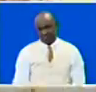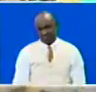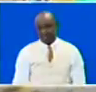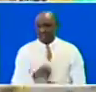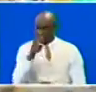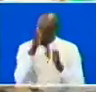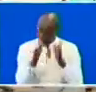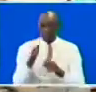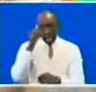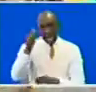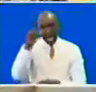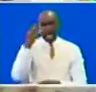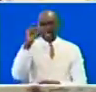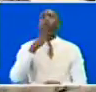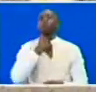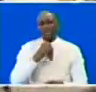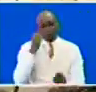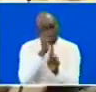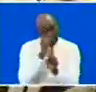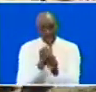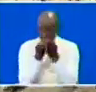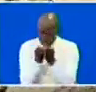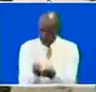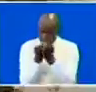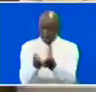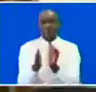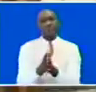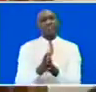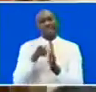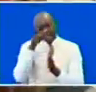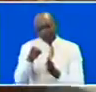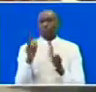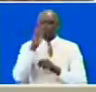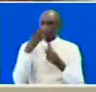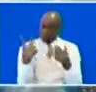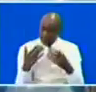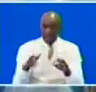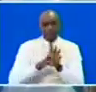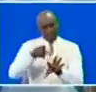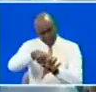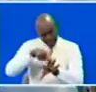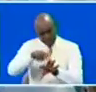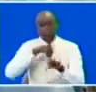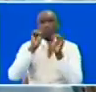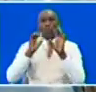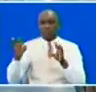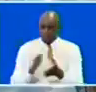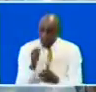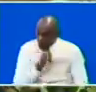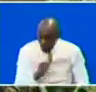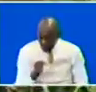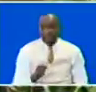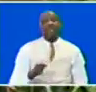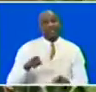Ali anatarajia kujenga dau la futi 60 kwa kutumia plastiki na hata champali zilizotupwa baharini, na baada ya mwaka